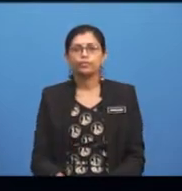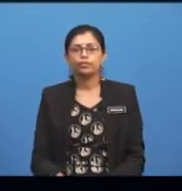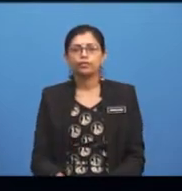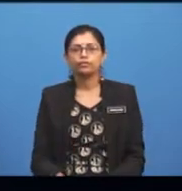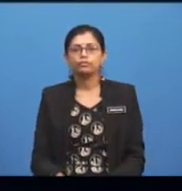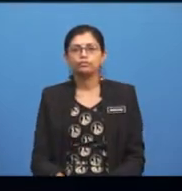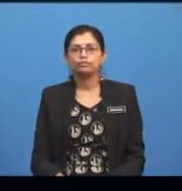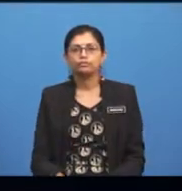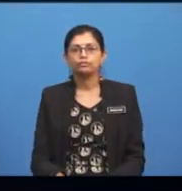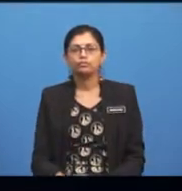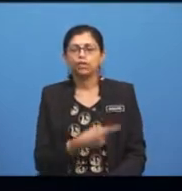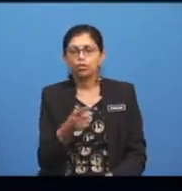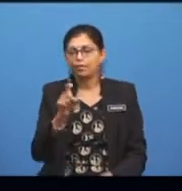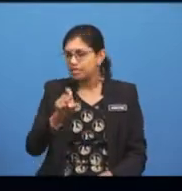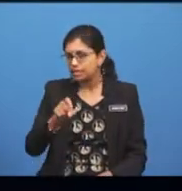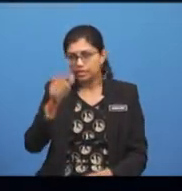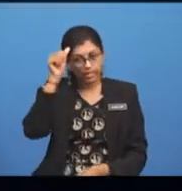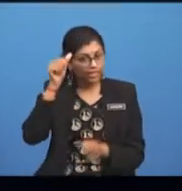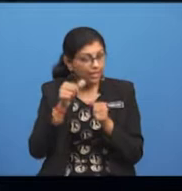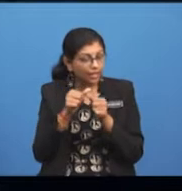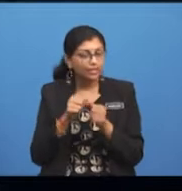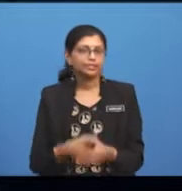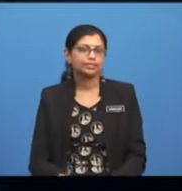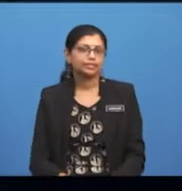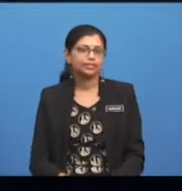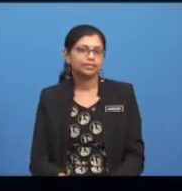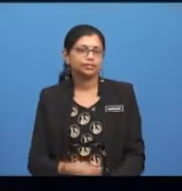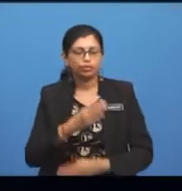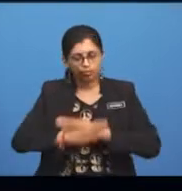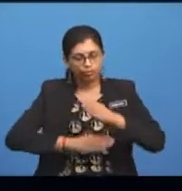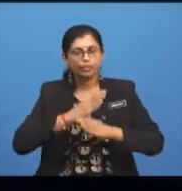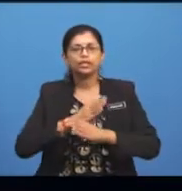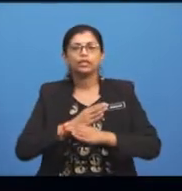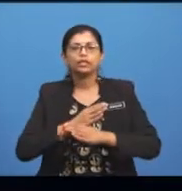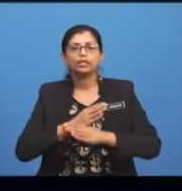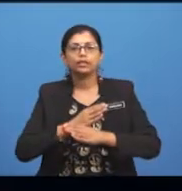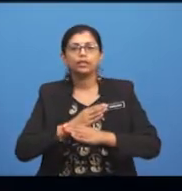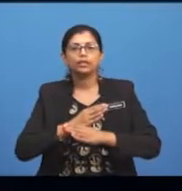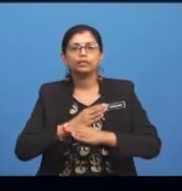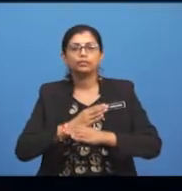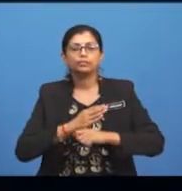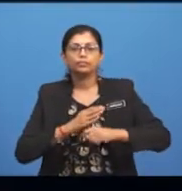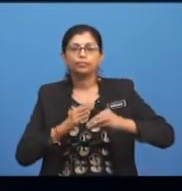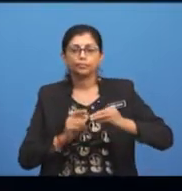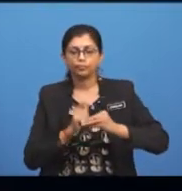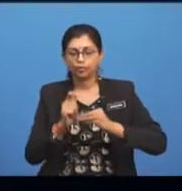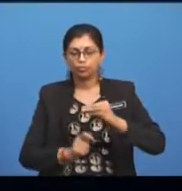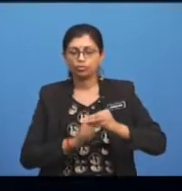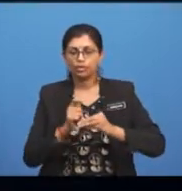Murid-murid sudah tentu masih ingat bahawa bumi kita ini berputar pada